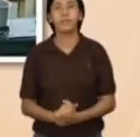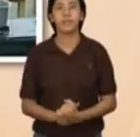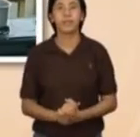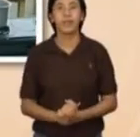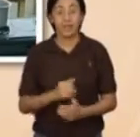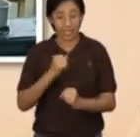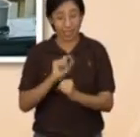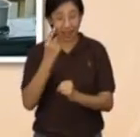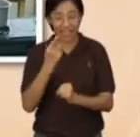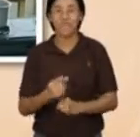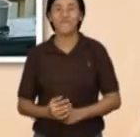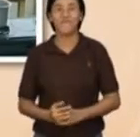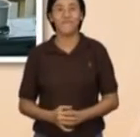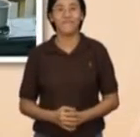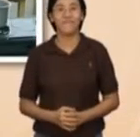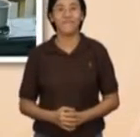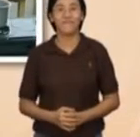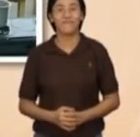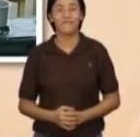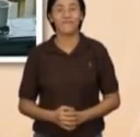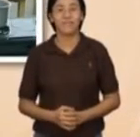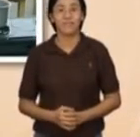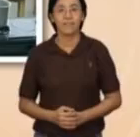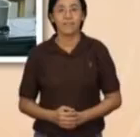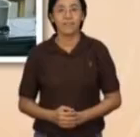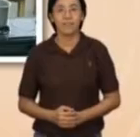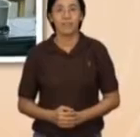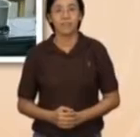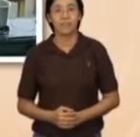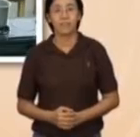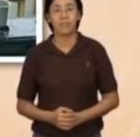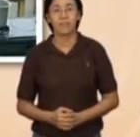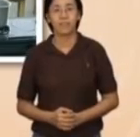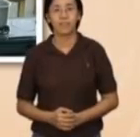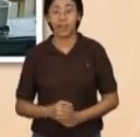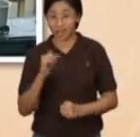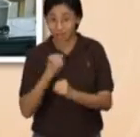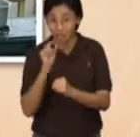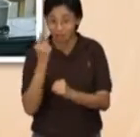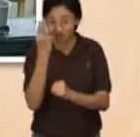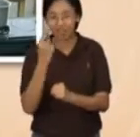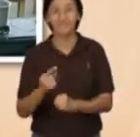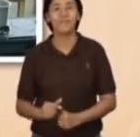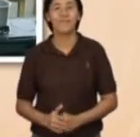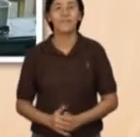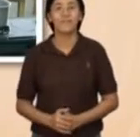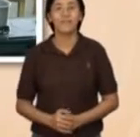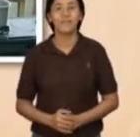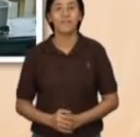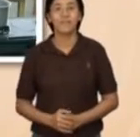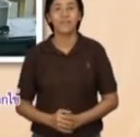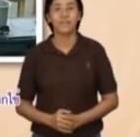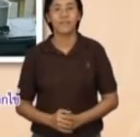ตนิดหนึ่ง เอาใหม่ ขอเป็น